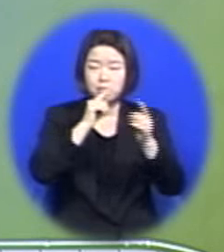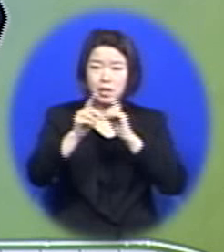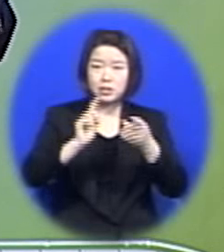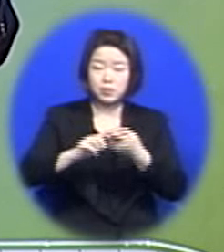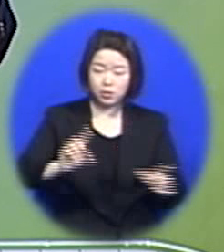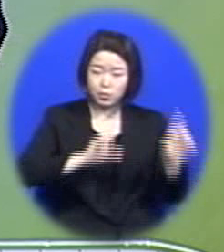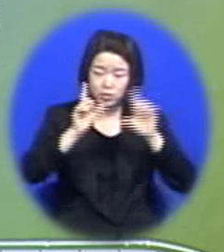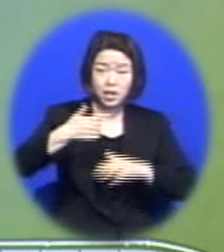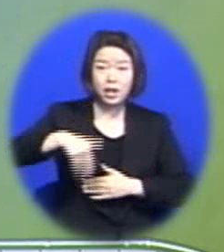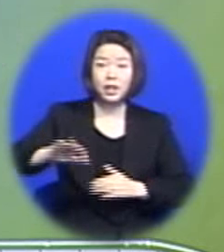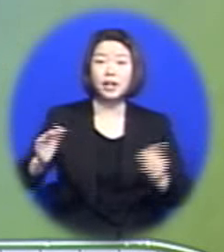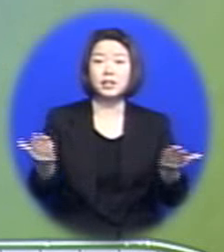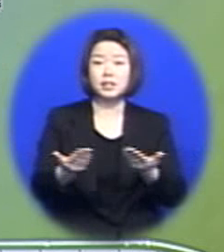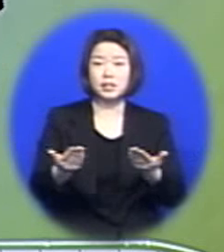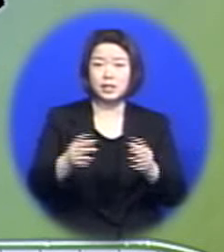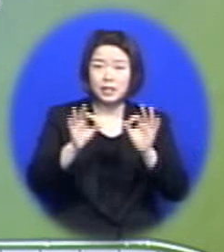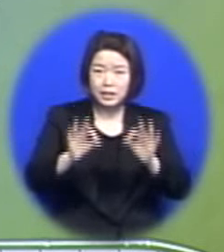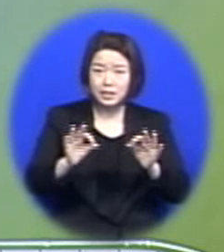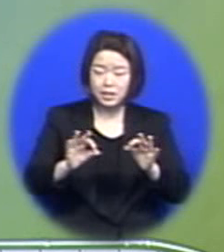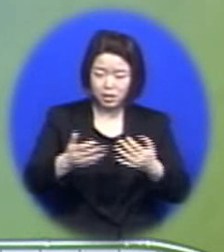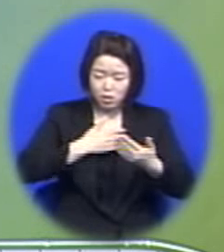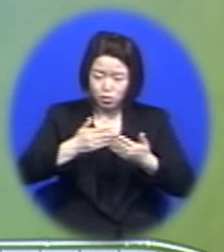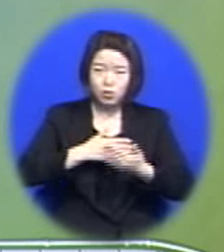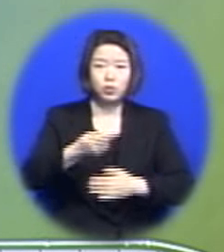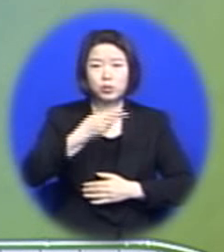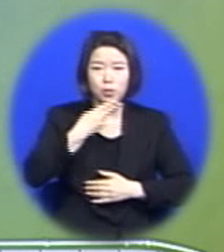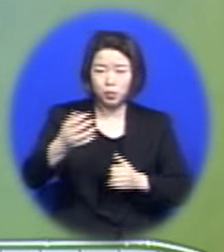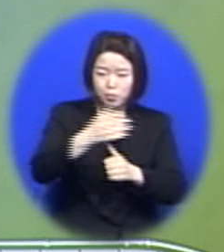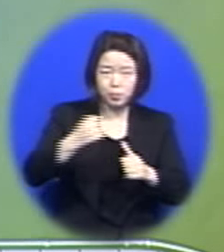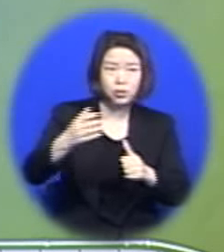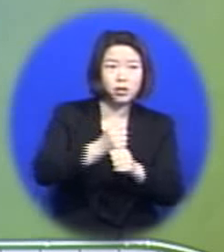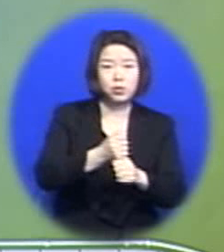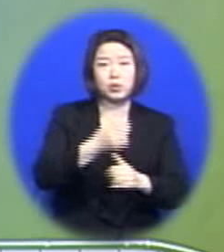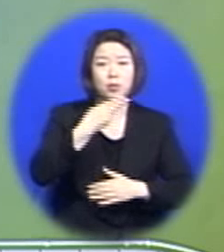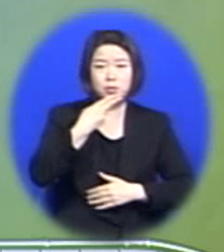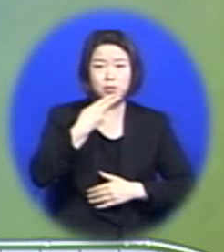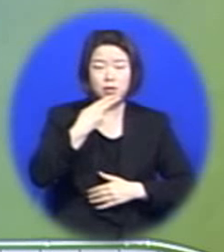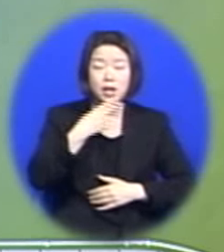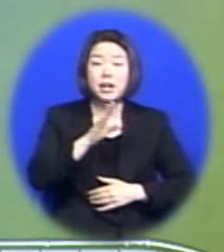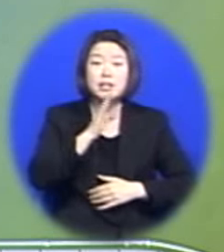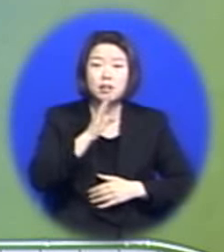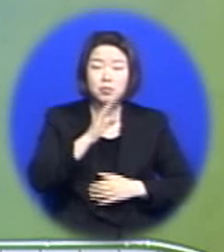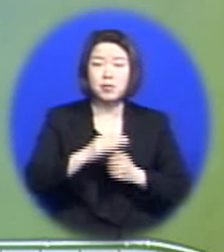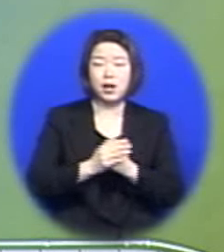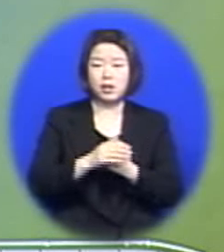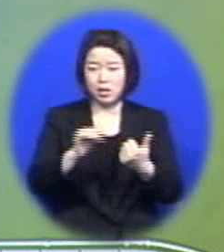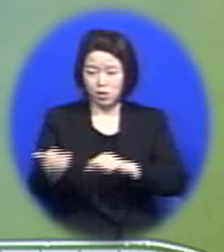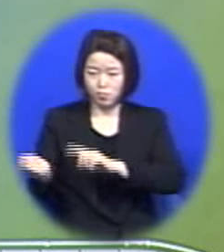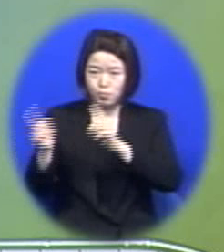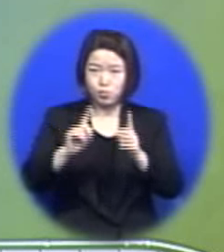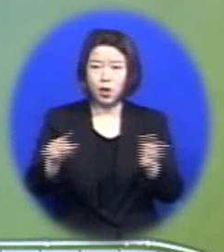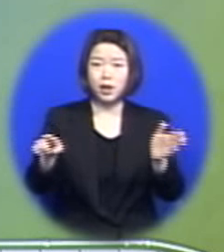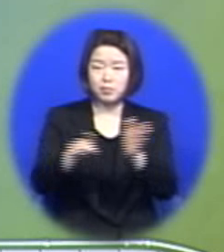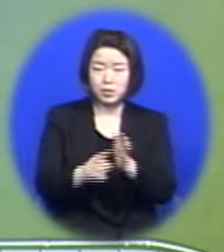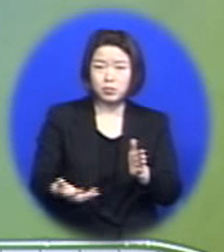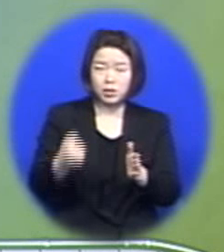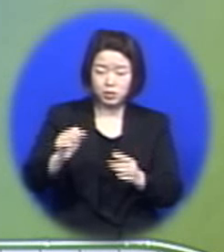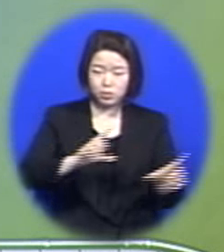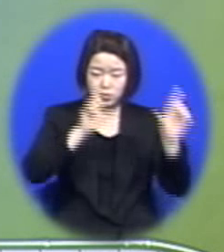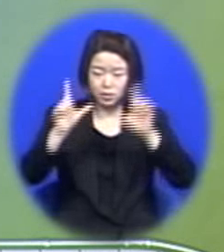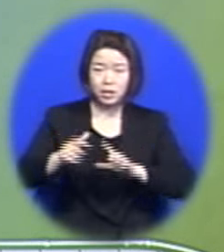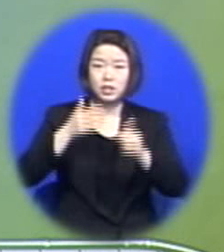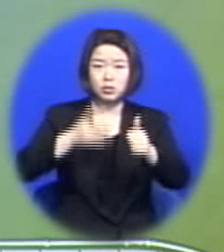일, 이제는 두려운 것도 없고 묶인 것도 없습니다. 정말 부활의 믿음으로 사시기를